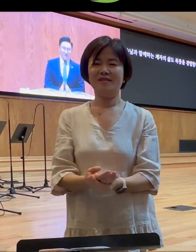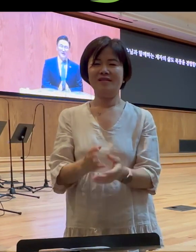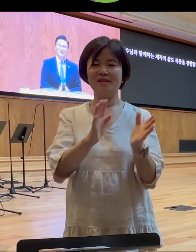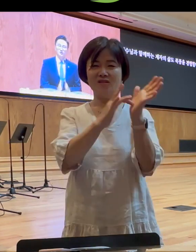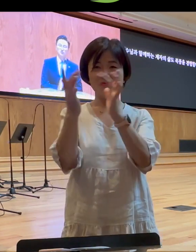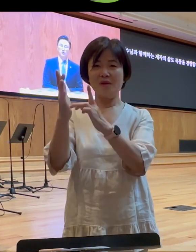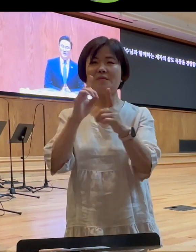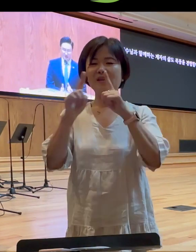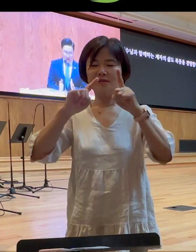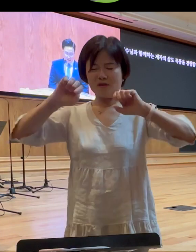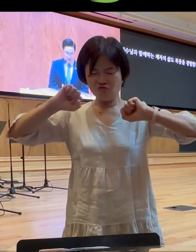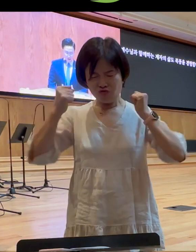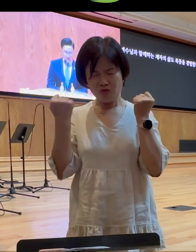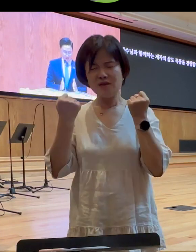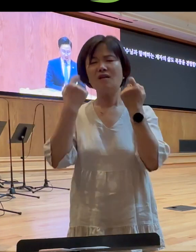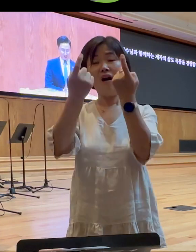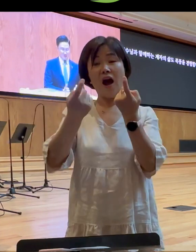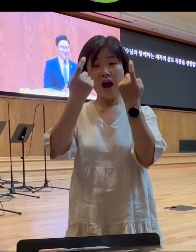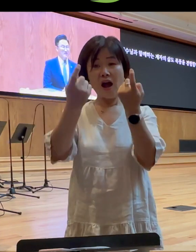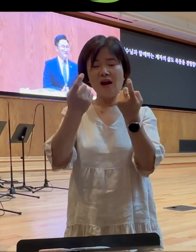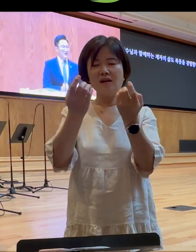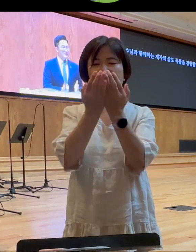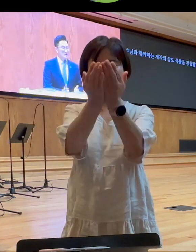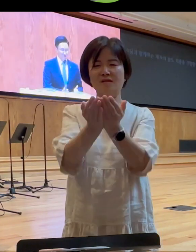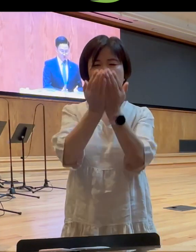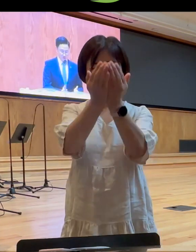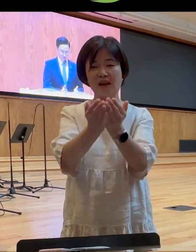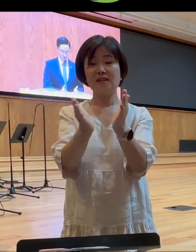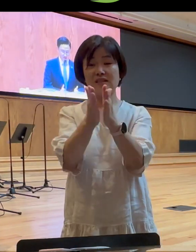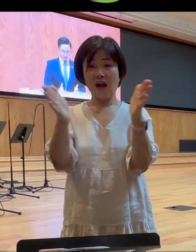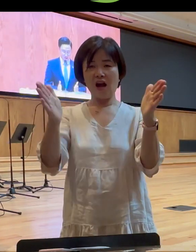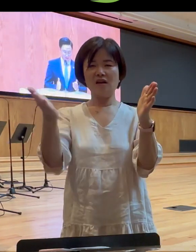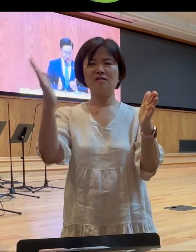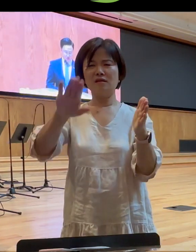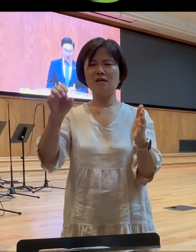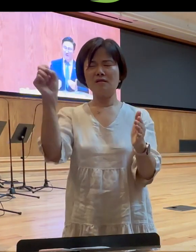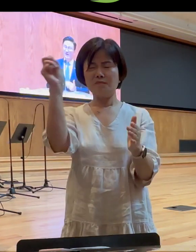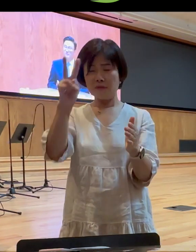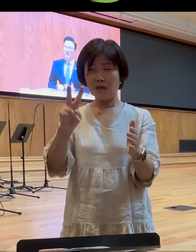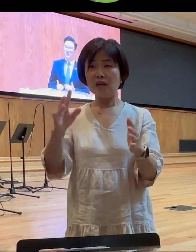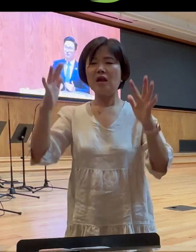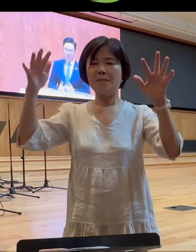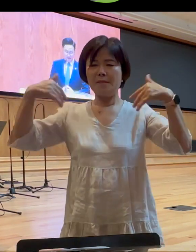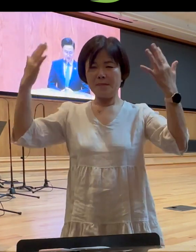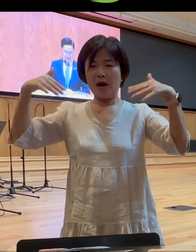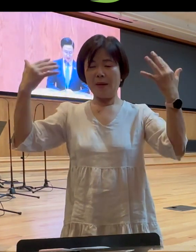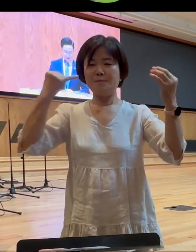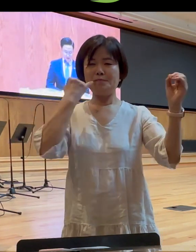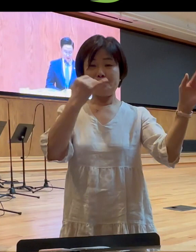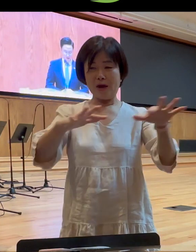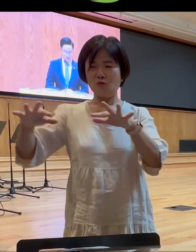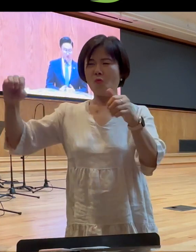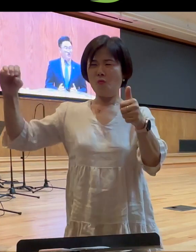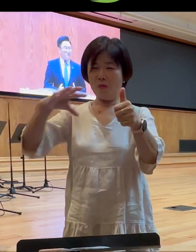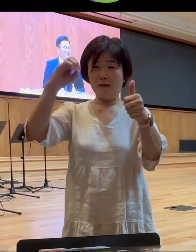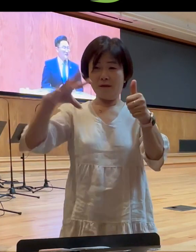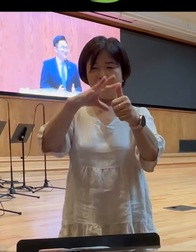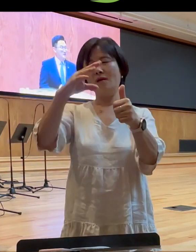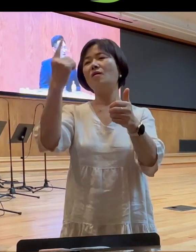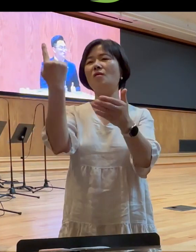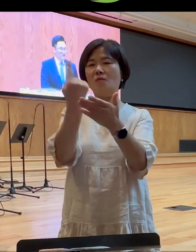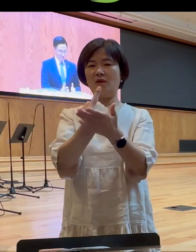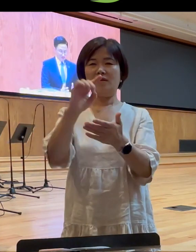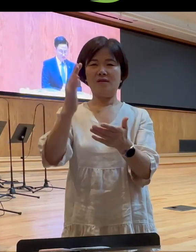예수님의 말씀에 순종해서 항해는 시작했지만 예기치 못한 파도와 바람이 불어왔습니다. 이럴 때면